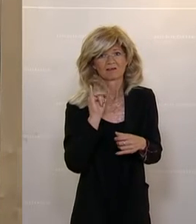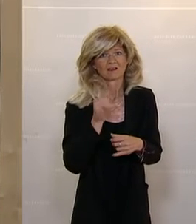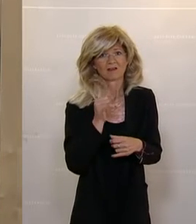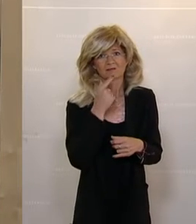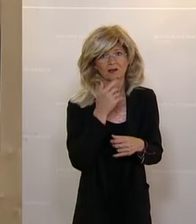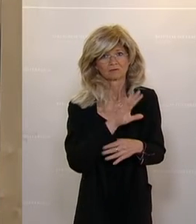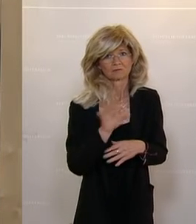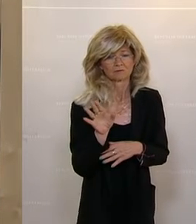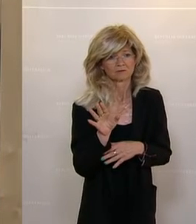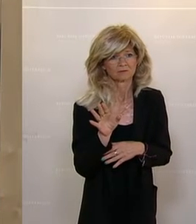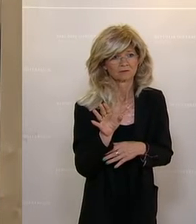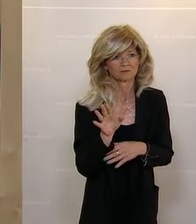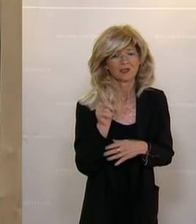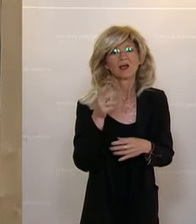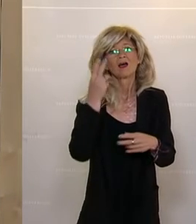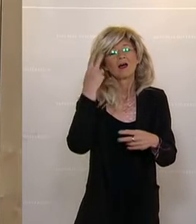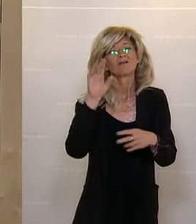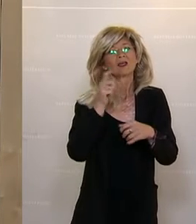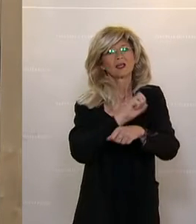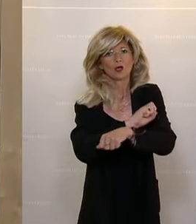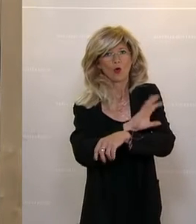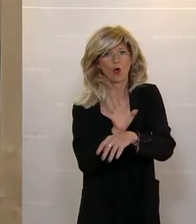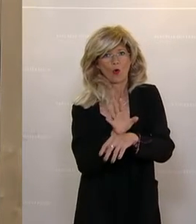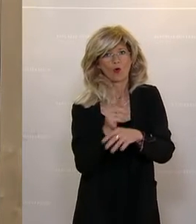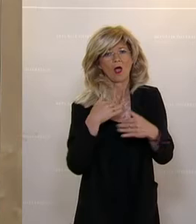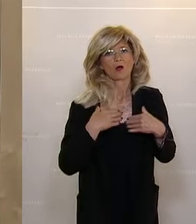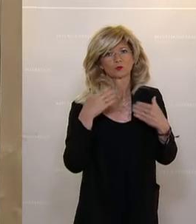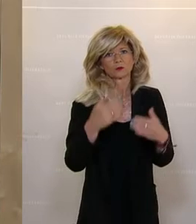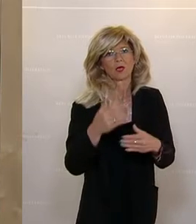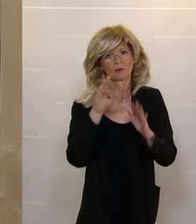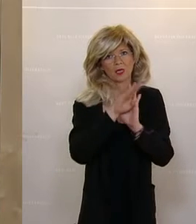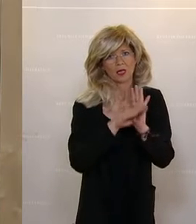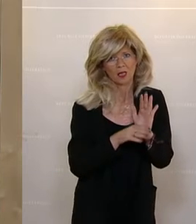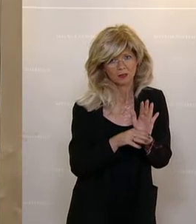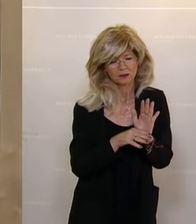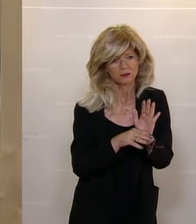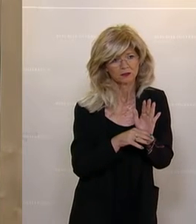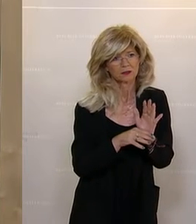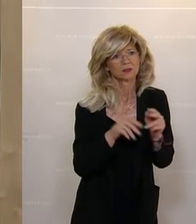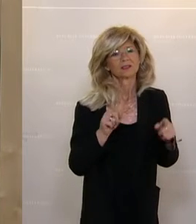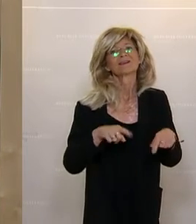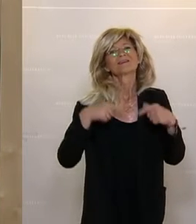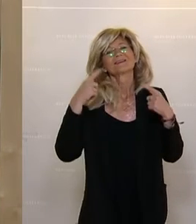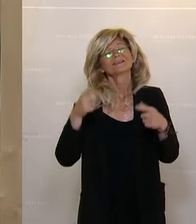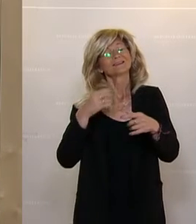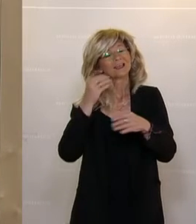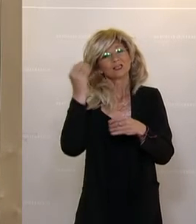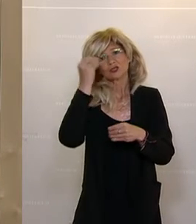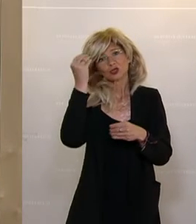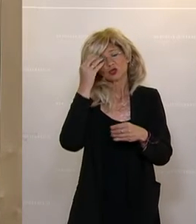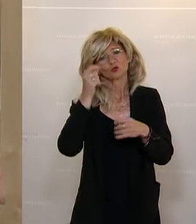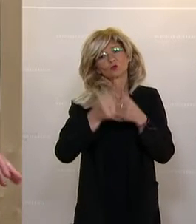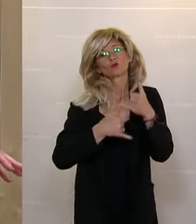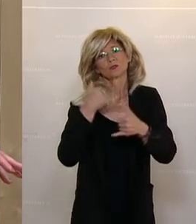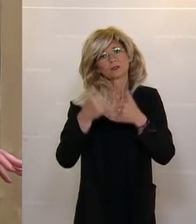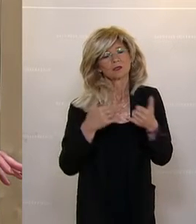der Corona-Ausnahmeregelungen. Sie holen sich heute schon eine Ermächtigung für das gesamte nächste Schuljahr und